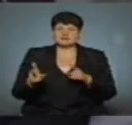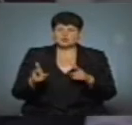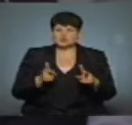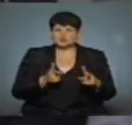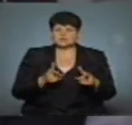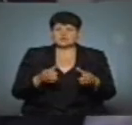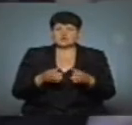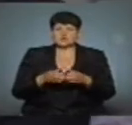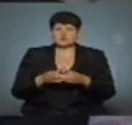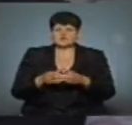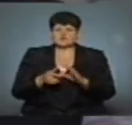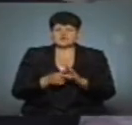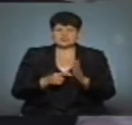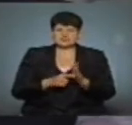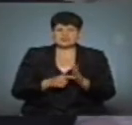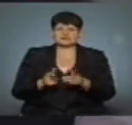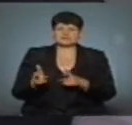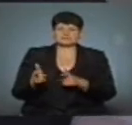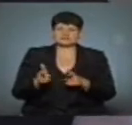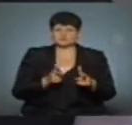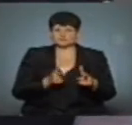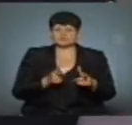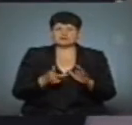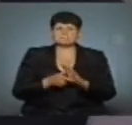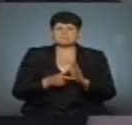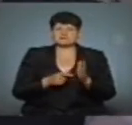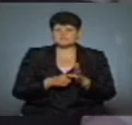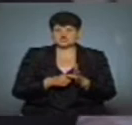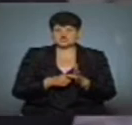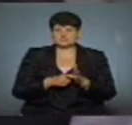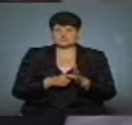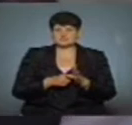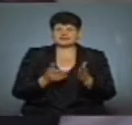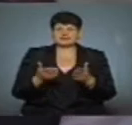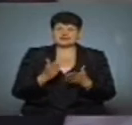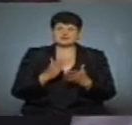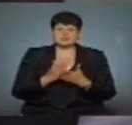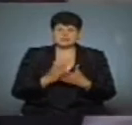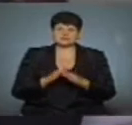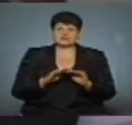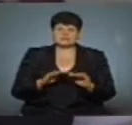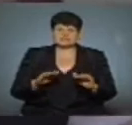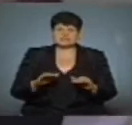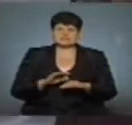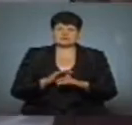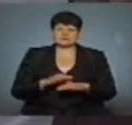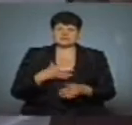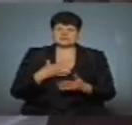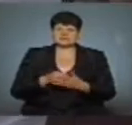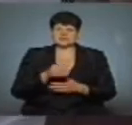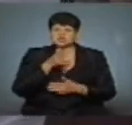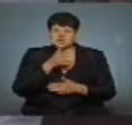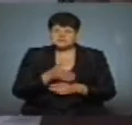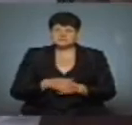підготувати групові кімнати, підготувати приміщення, де мають діти проводити свій час. На